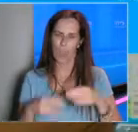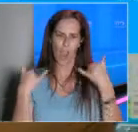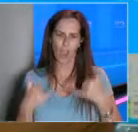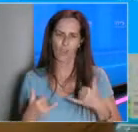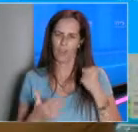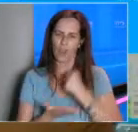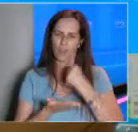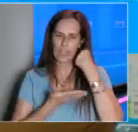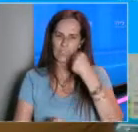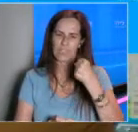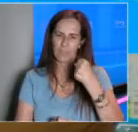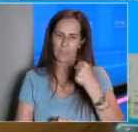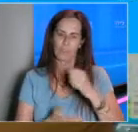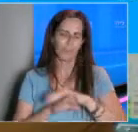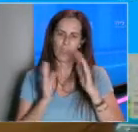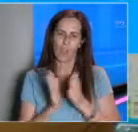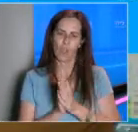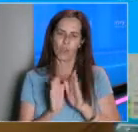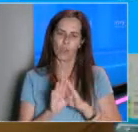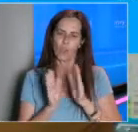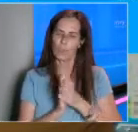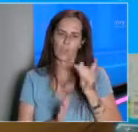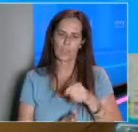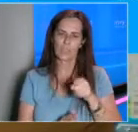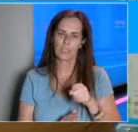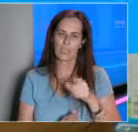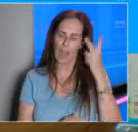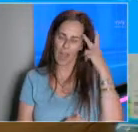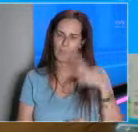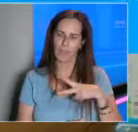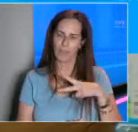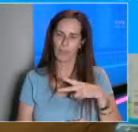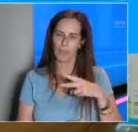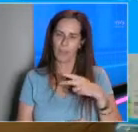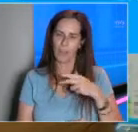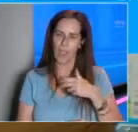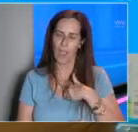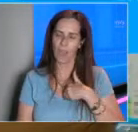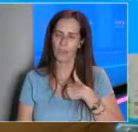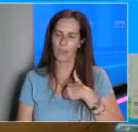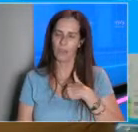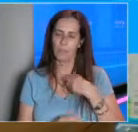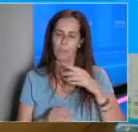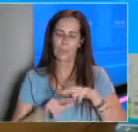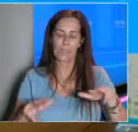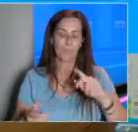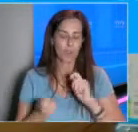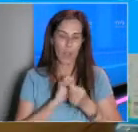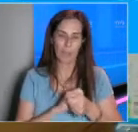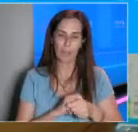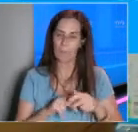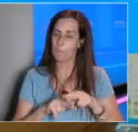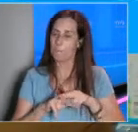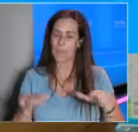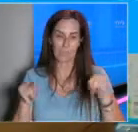עכשיו, להעביר אותו, והכל, זה כל מה שצריך, רק להבין. אנחנו במציאות דינמית, משתנה,